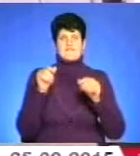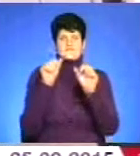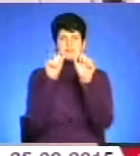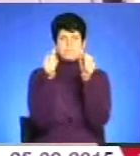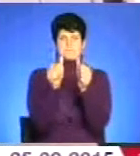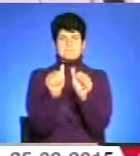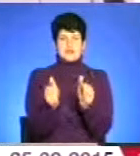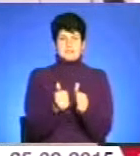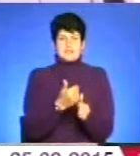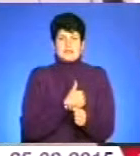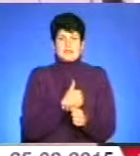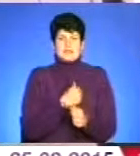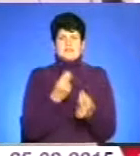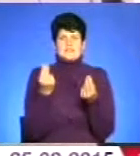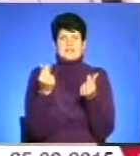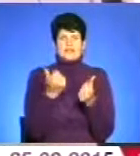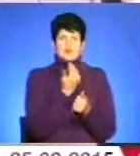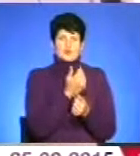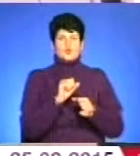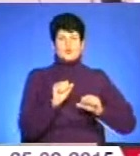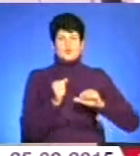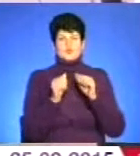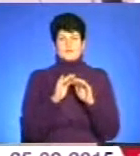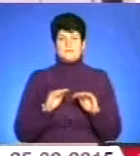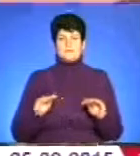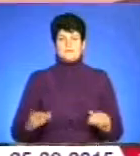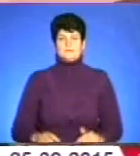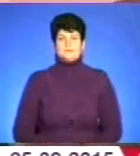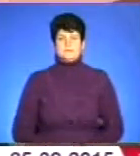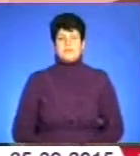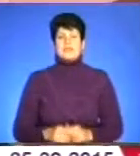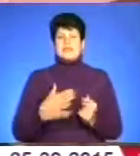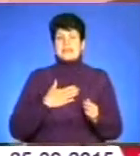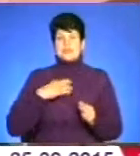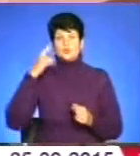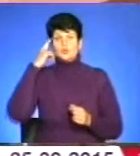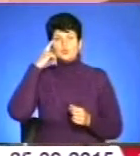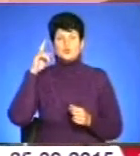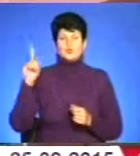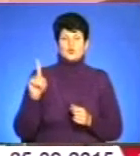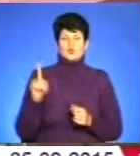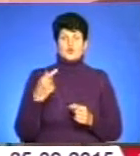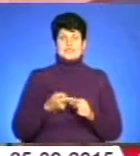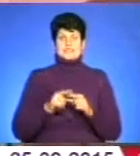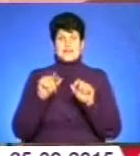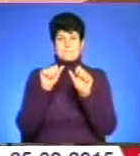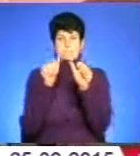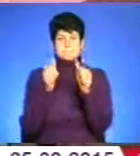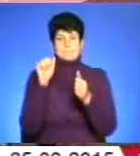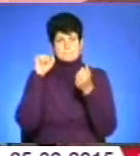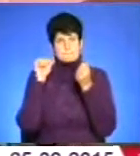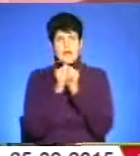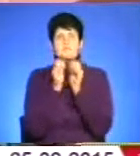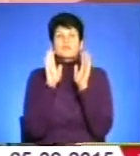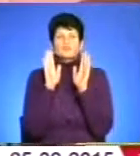з ініціативи та за кошт його друзів та учнів. Я думаю, що ця пам'ять буде